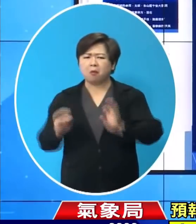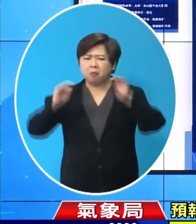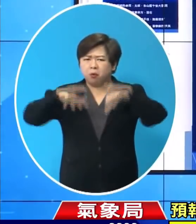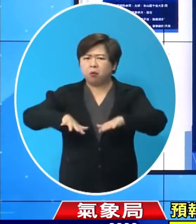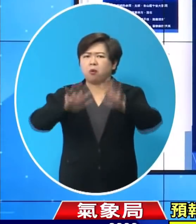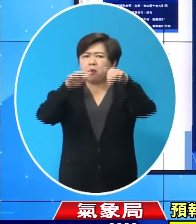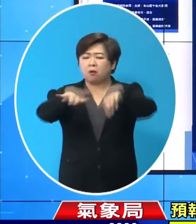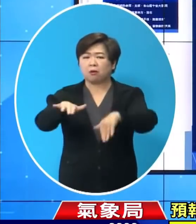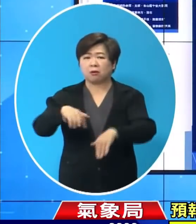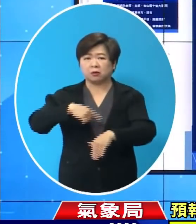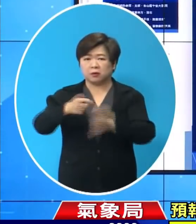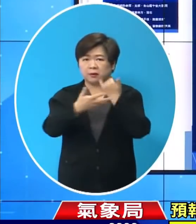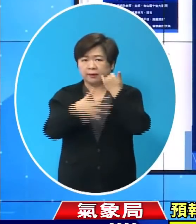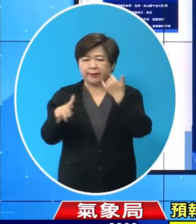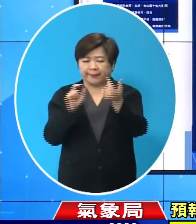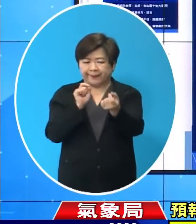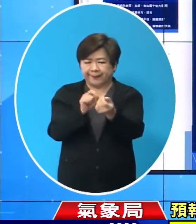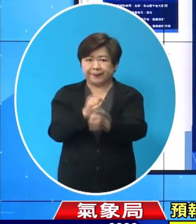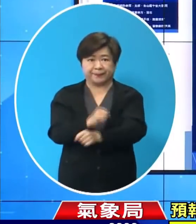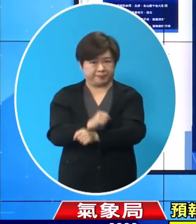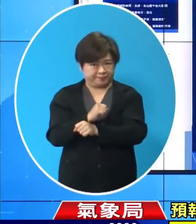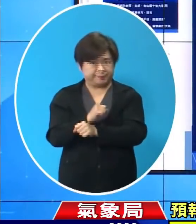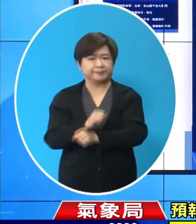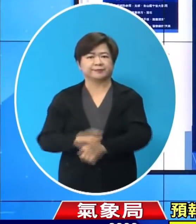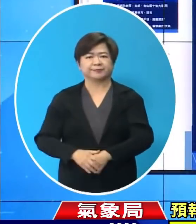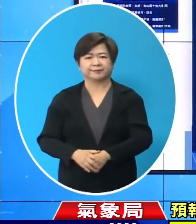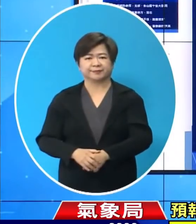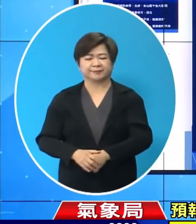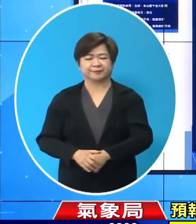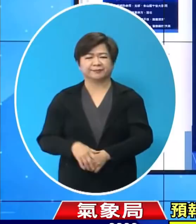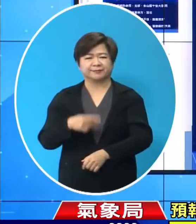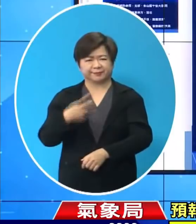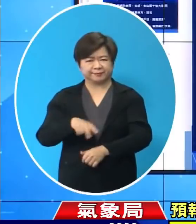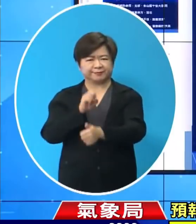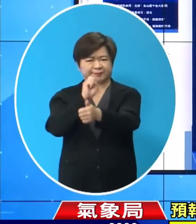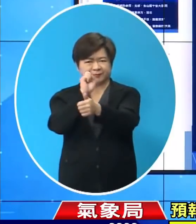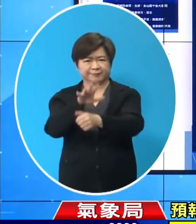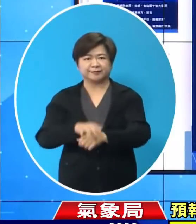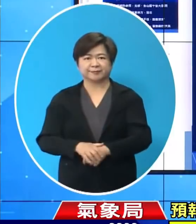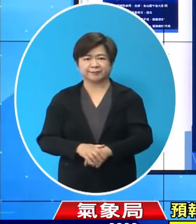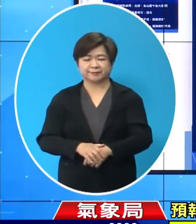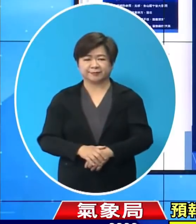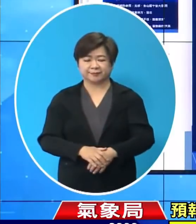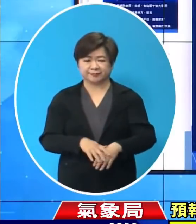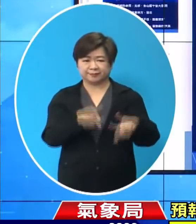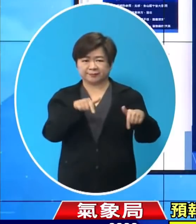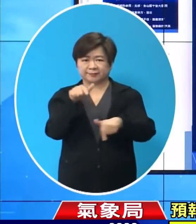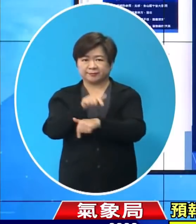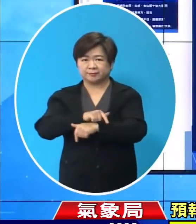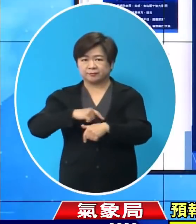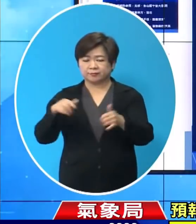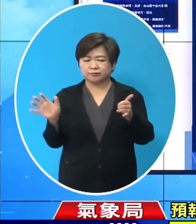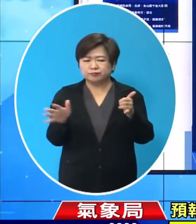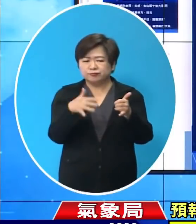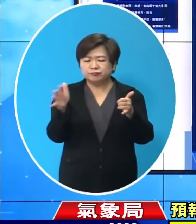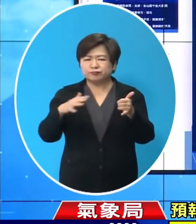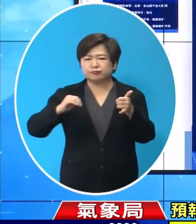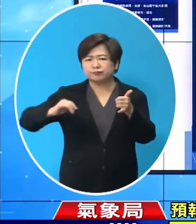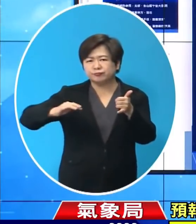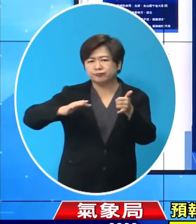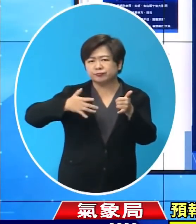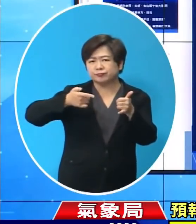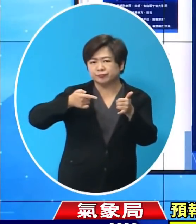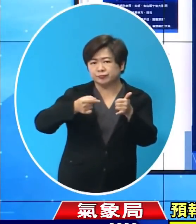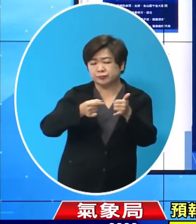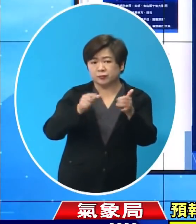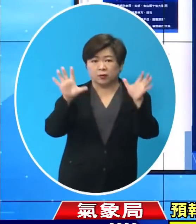的，所以前往海边活动要特别留意。最后还是要提醒哦，虽然西南气流它已经逐渐的在减弱，晚上